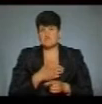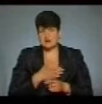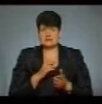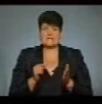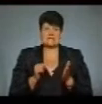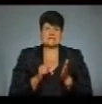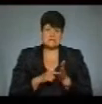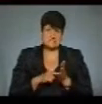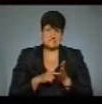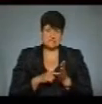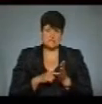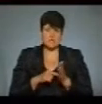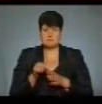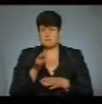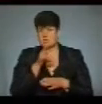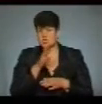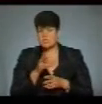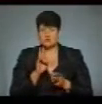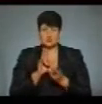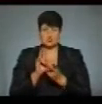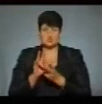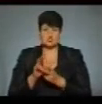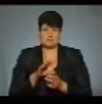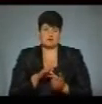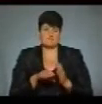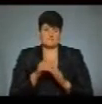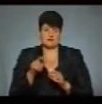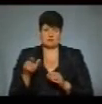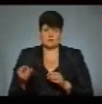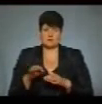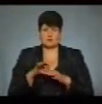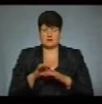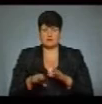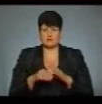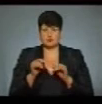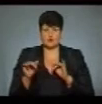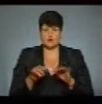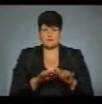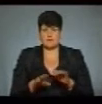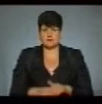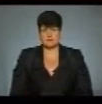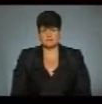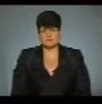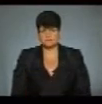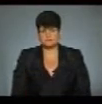і під час зустрічі з виборцями і проведення виборчої кампанії.